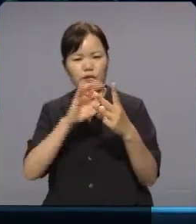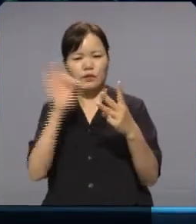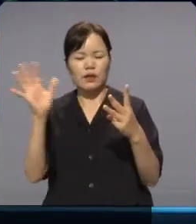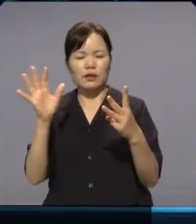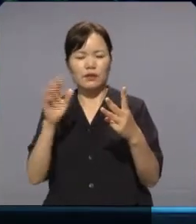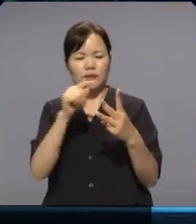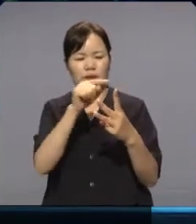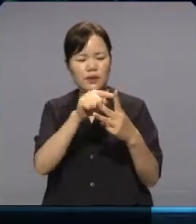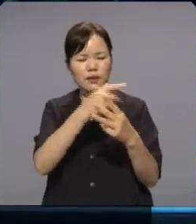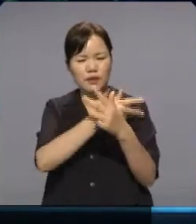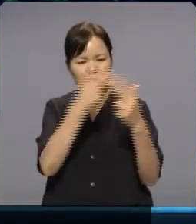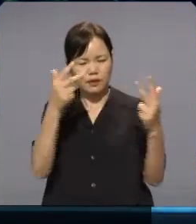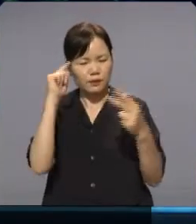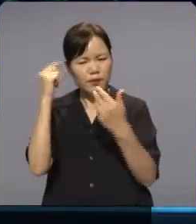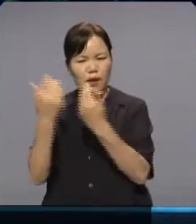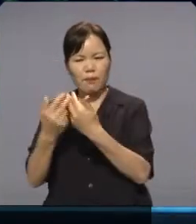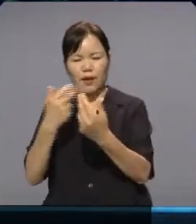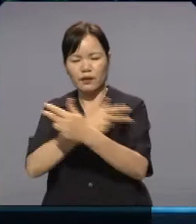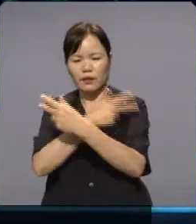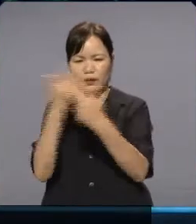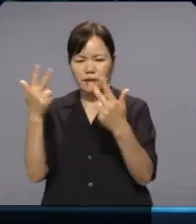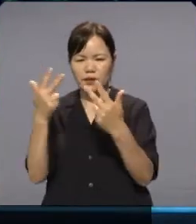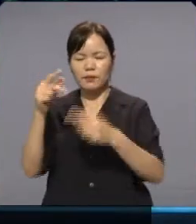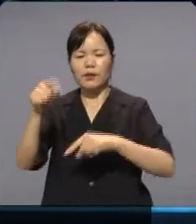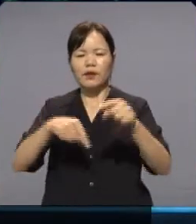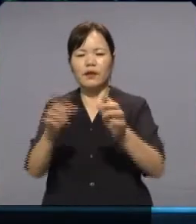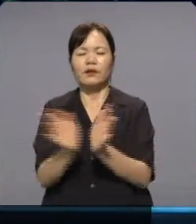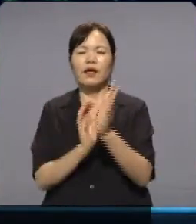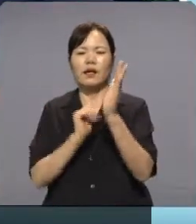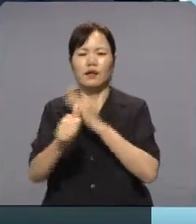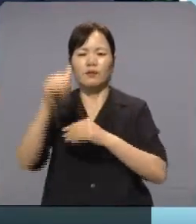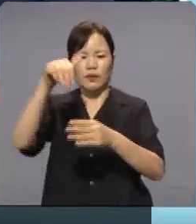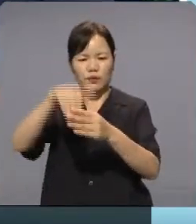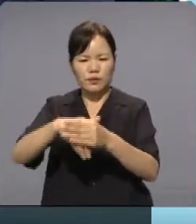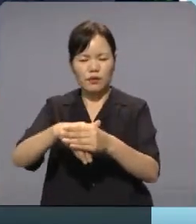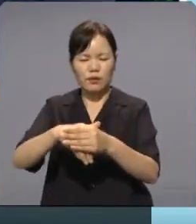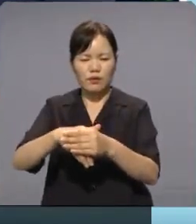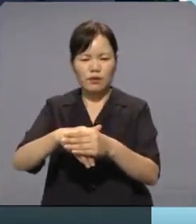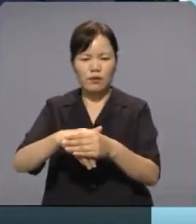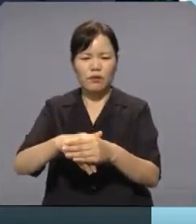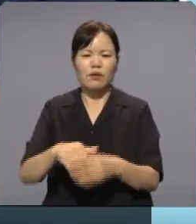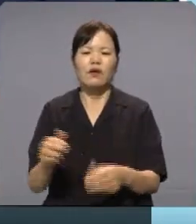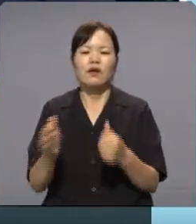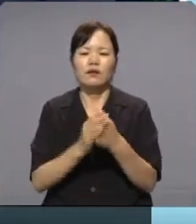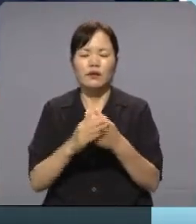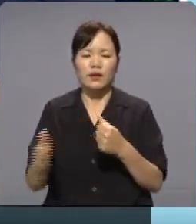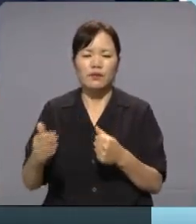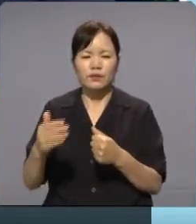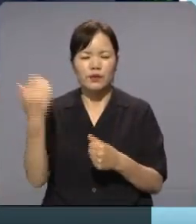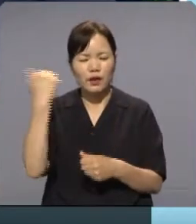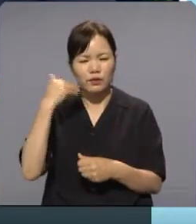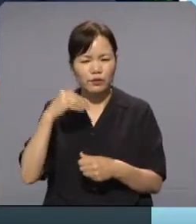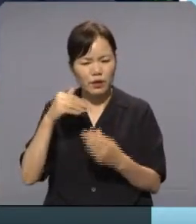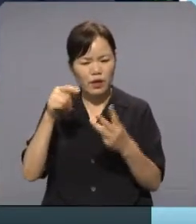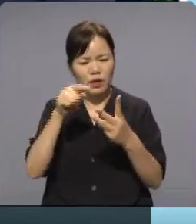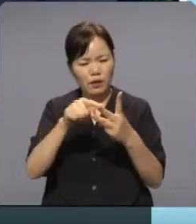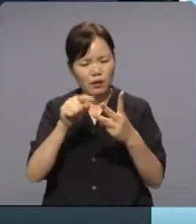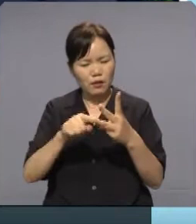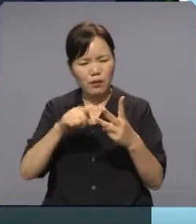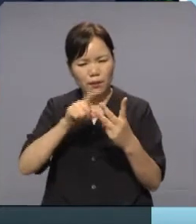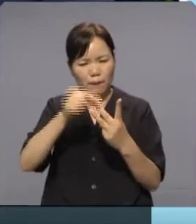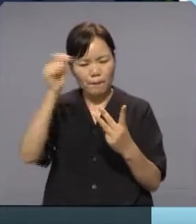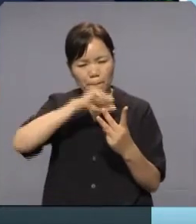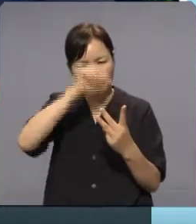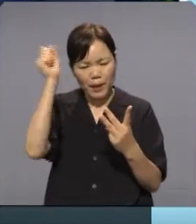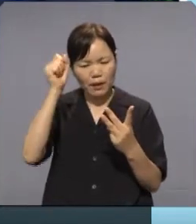반 이재명의 이 당대표 선거가 될 수밖에 없기 때문에 누가 나와도 거의 비슷한 전략과 전술로 이재명 반